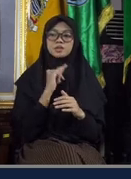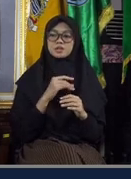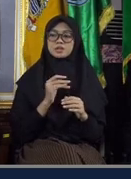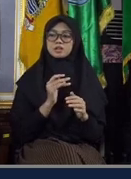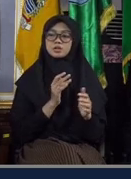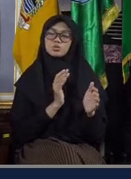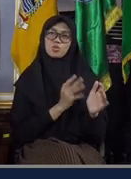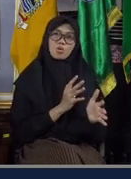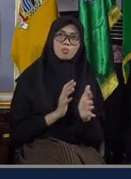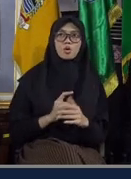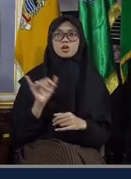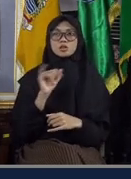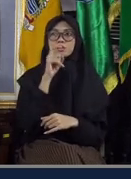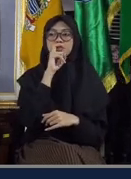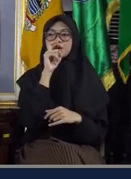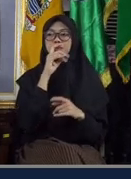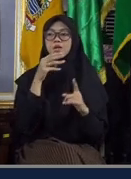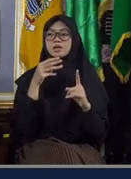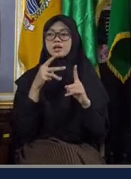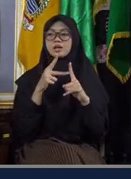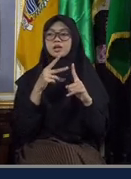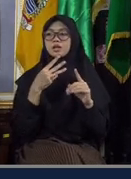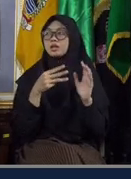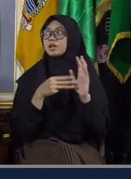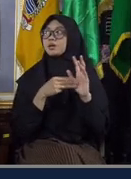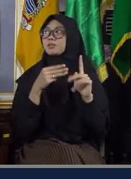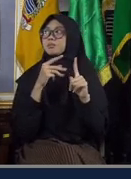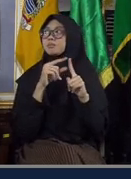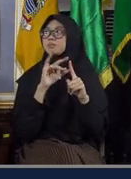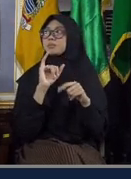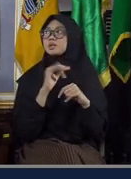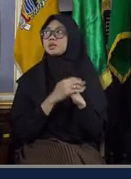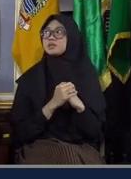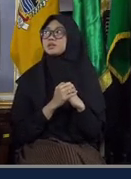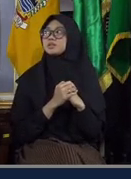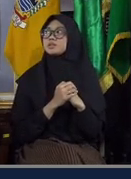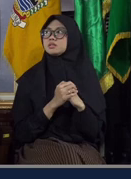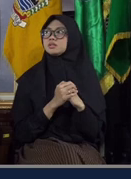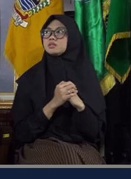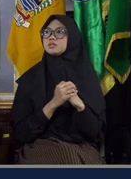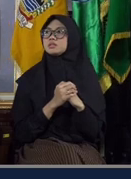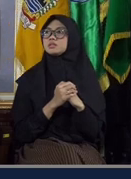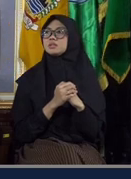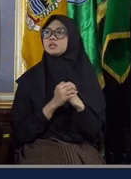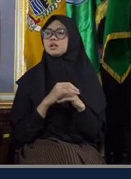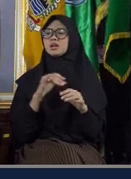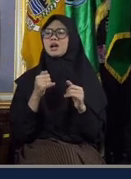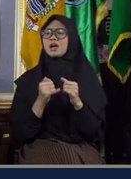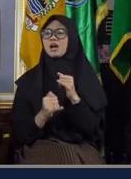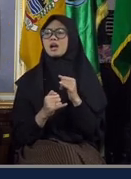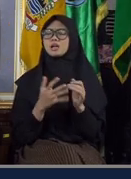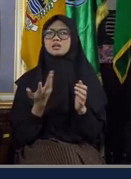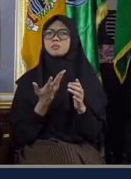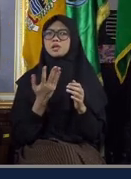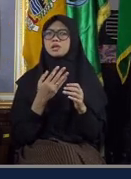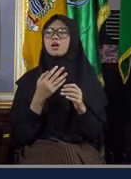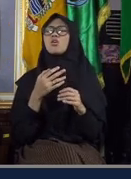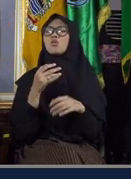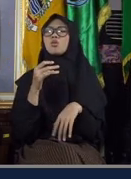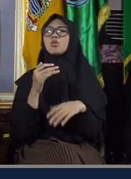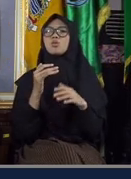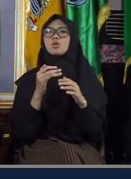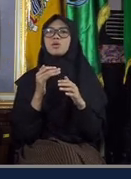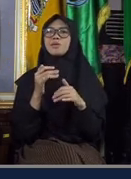sama pak Hendi Kenapa the best Hai kalanya sama Hai kalahnya siang IPM tadi Hai cucayo